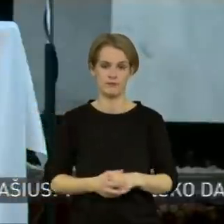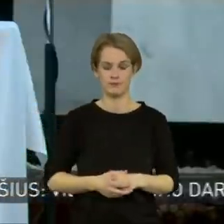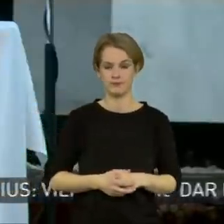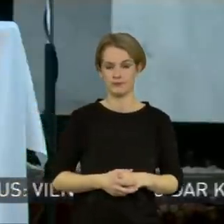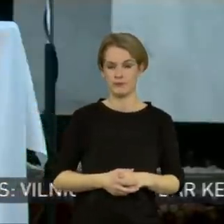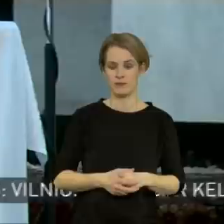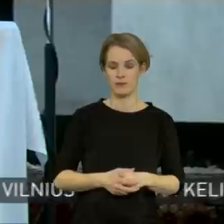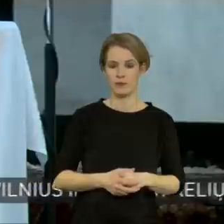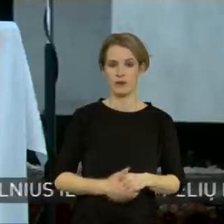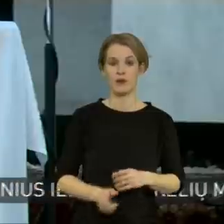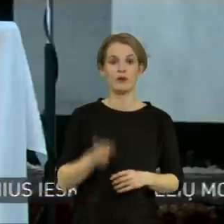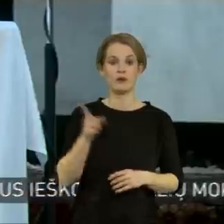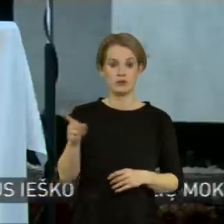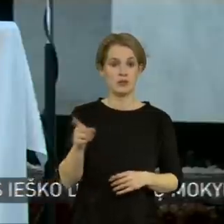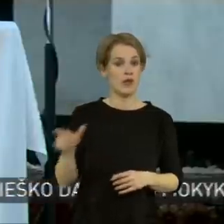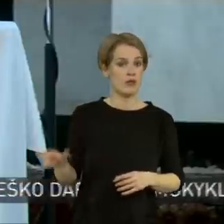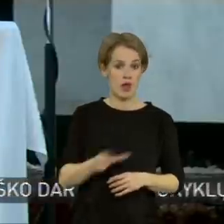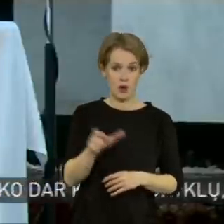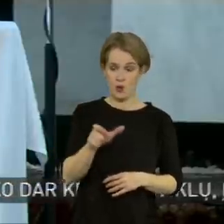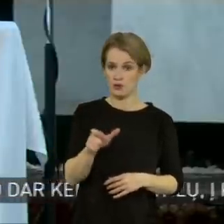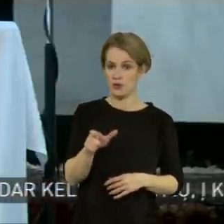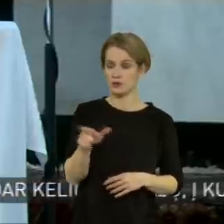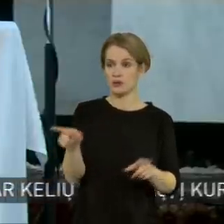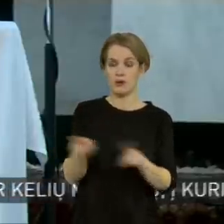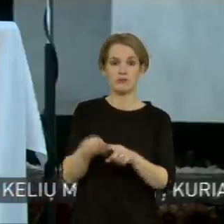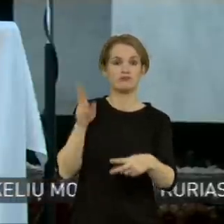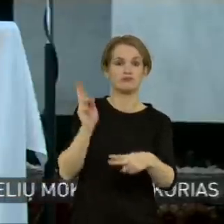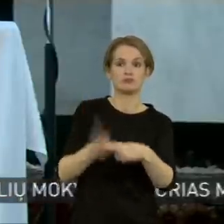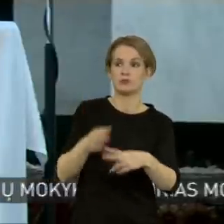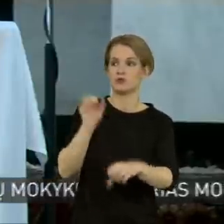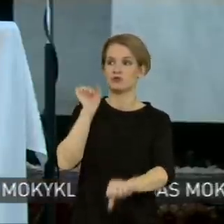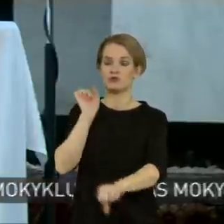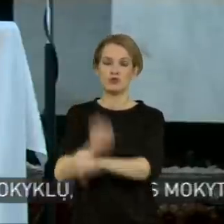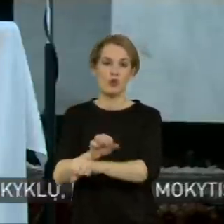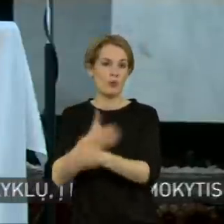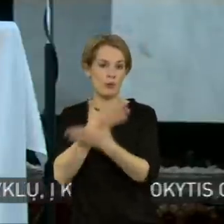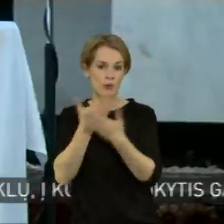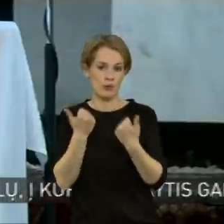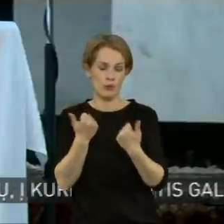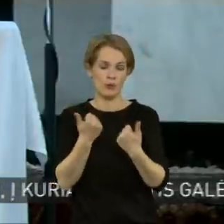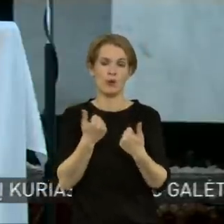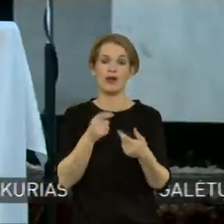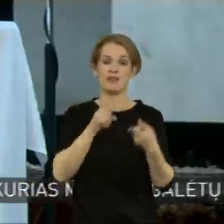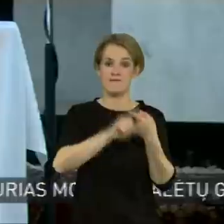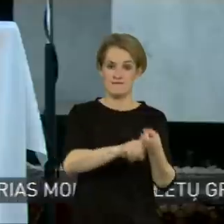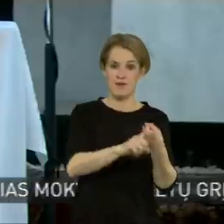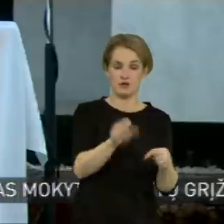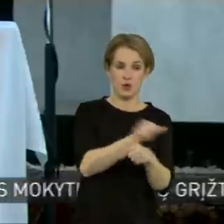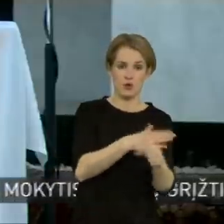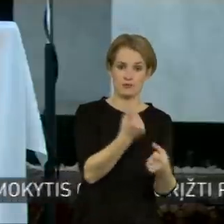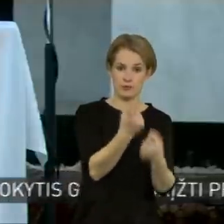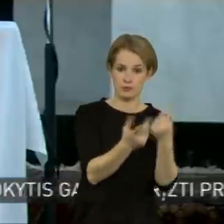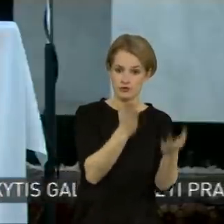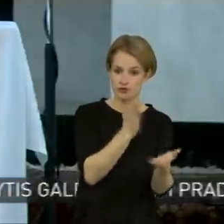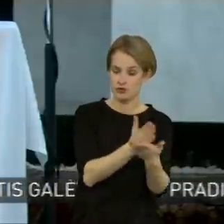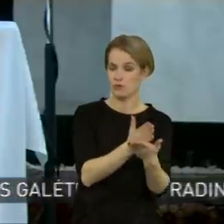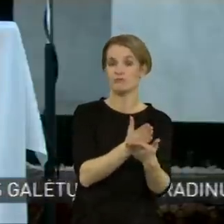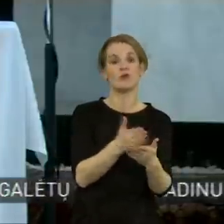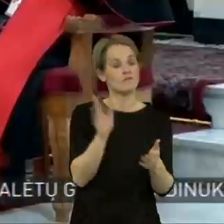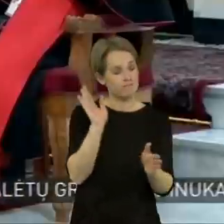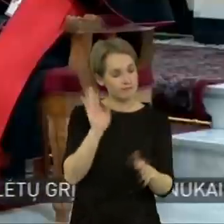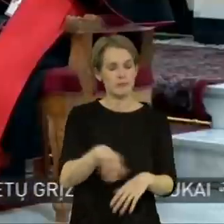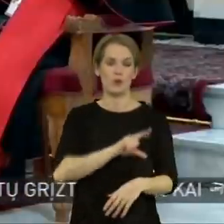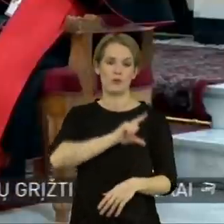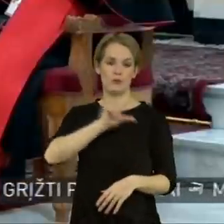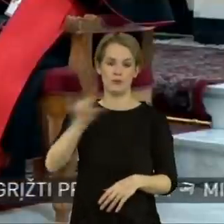pradžios. Jos pontifikas neatšaukė nei dėl naujo infekcijų šuolio, nei dėl saugumo nuogąstavimų. Popiežiui saugoti